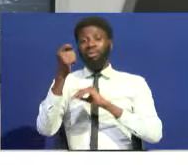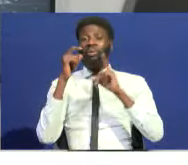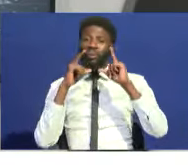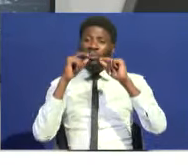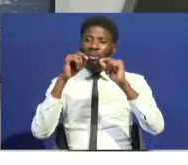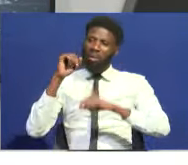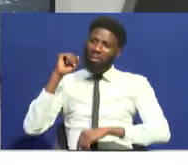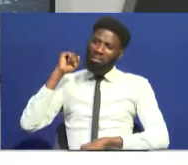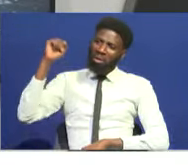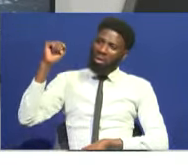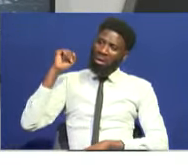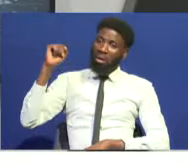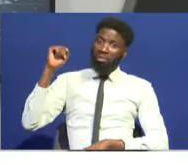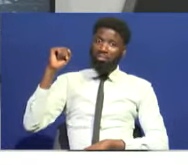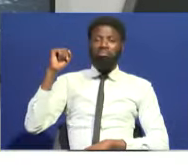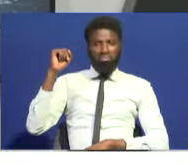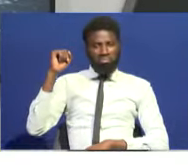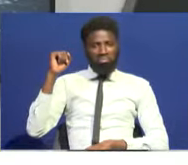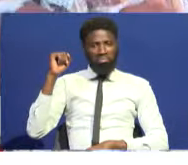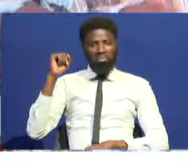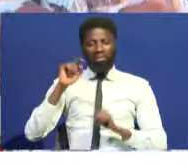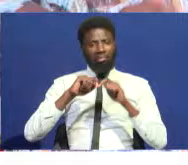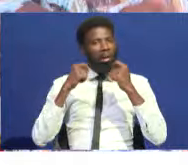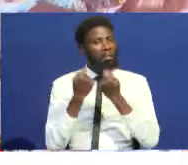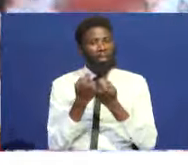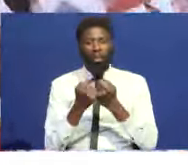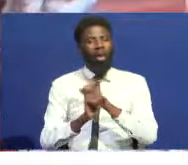had previously divided the nation.